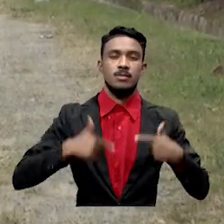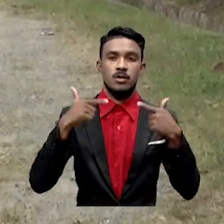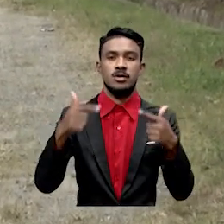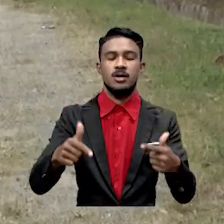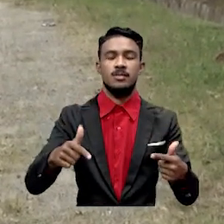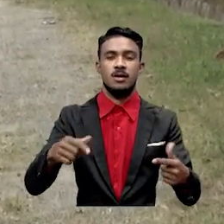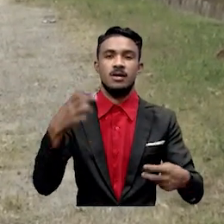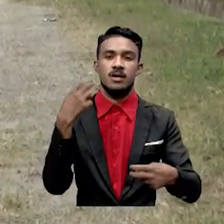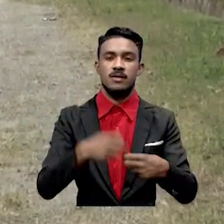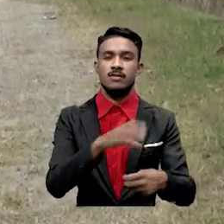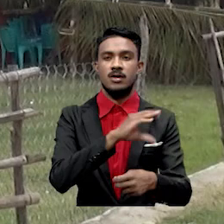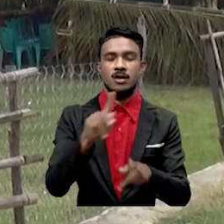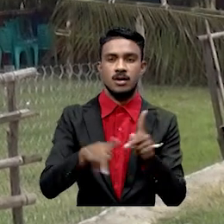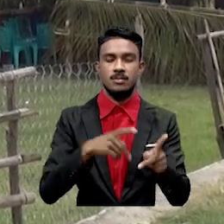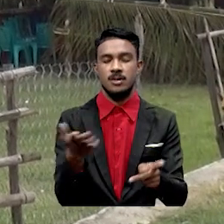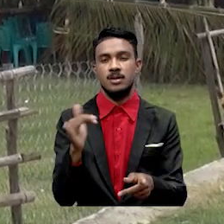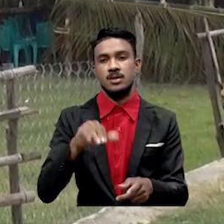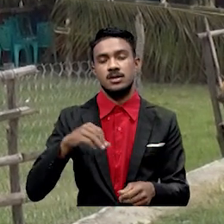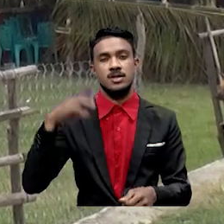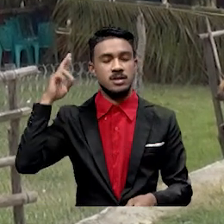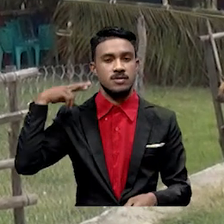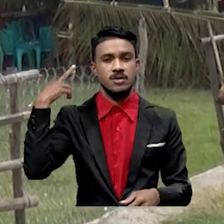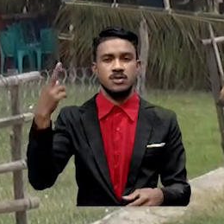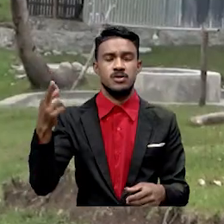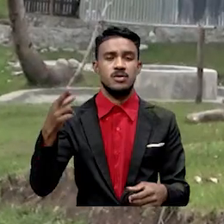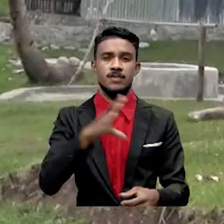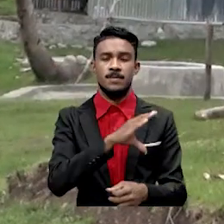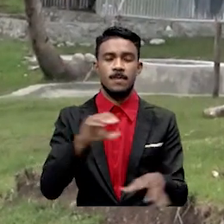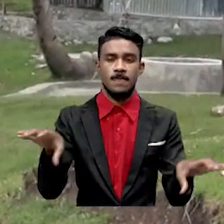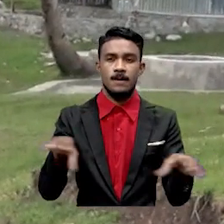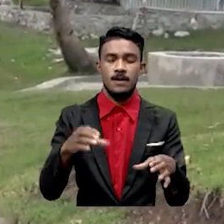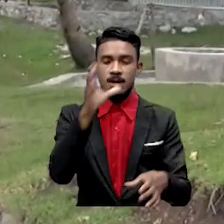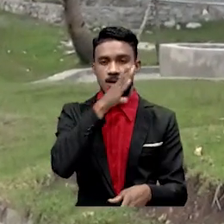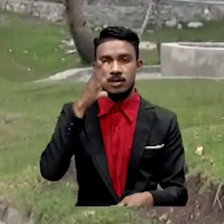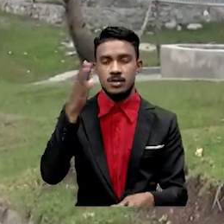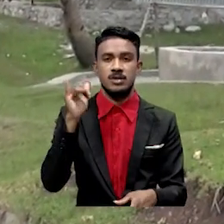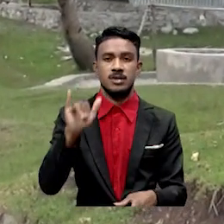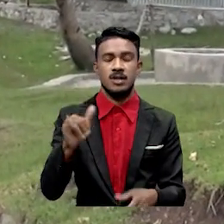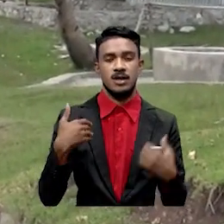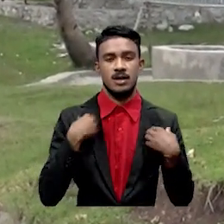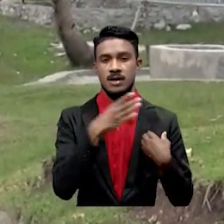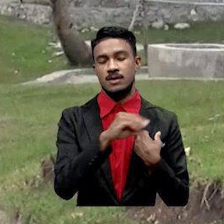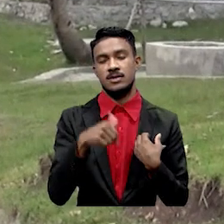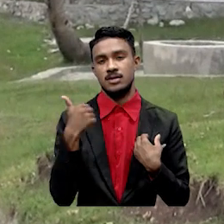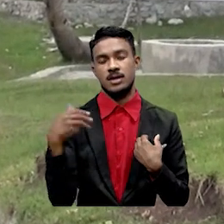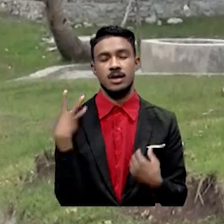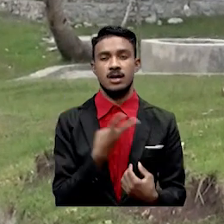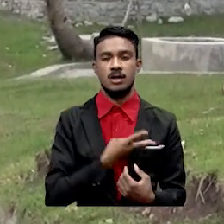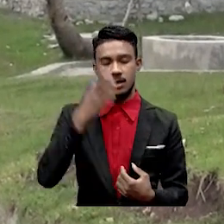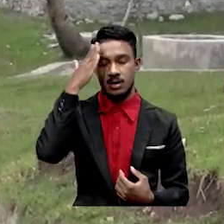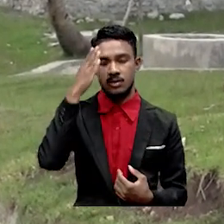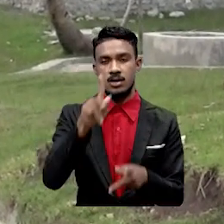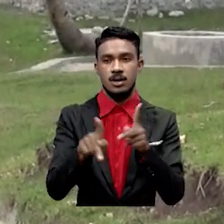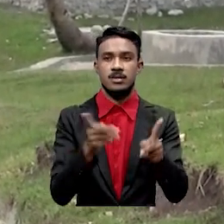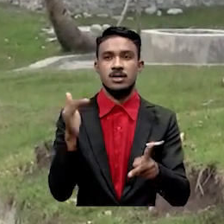ema nebe serviço makas. Dala ruma ita hanoin agricultur sira la serviço makas karek. Dala ruma ita mos hanoin kata, ema ser